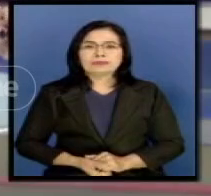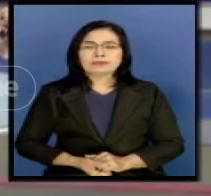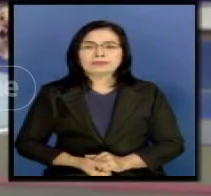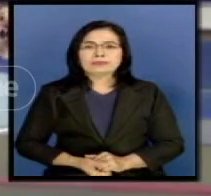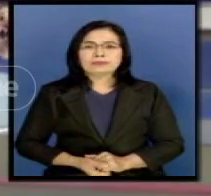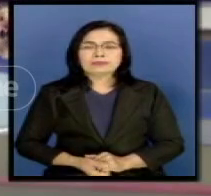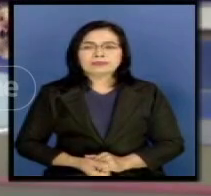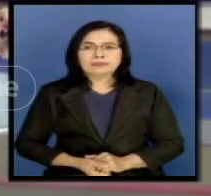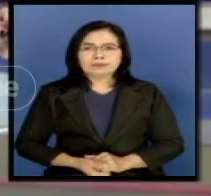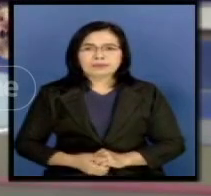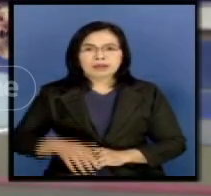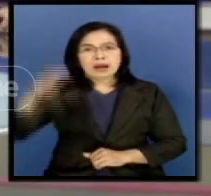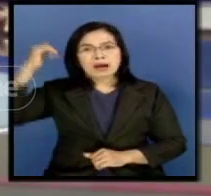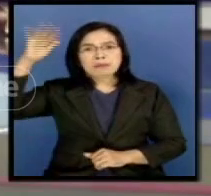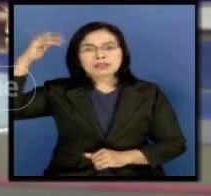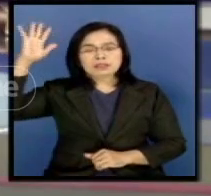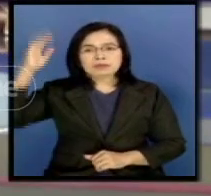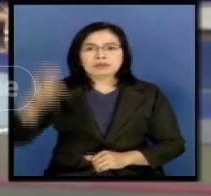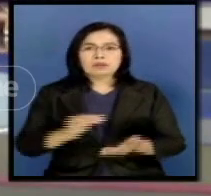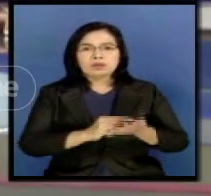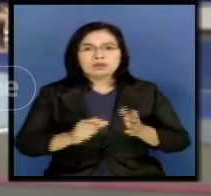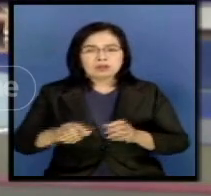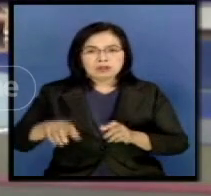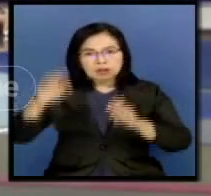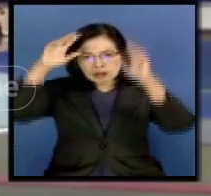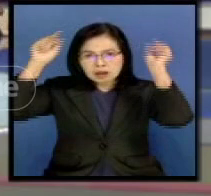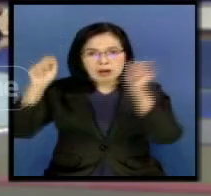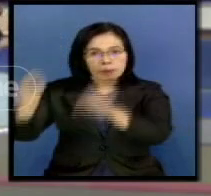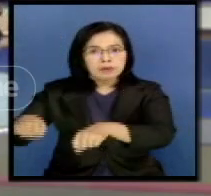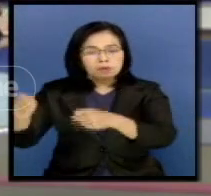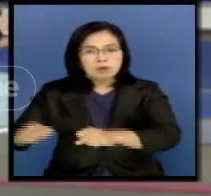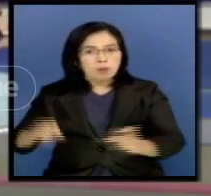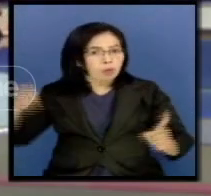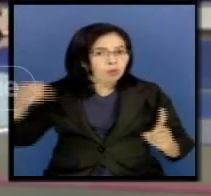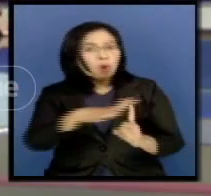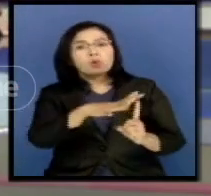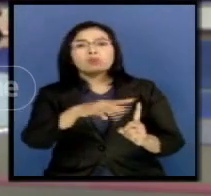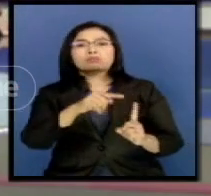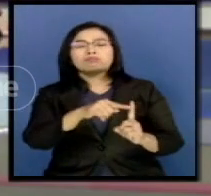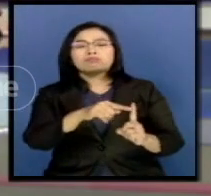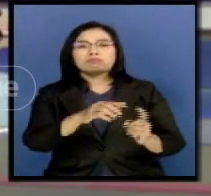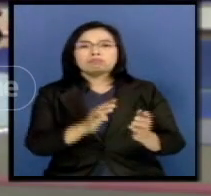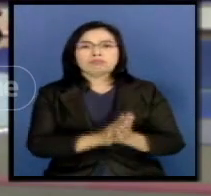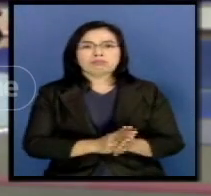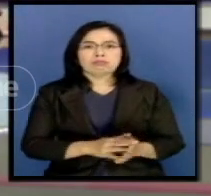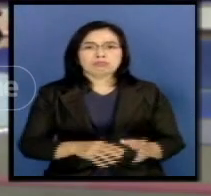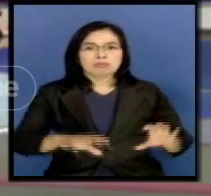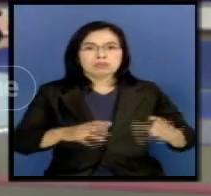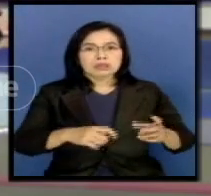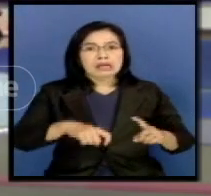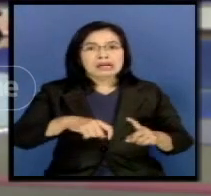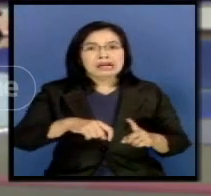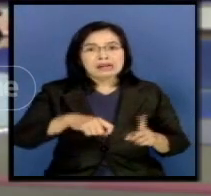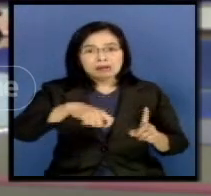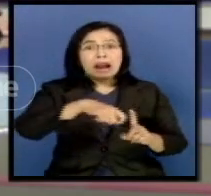pemirsa mahasiswa dari Fakultas Pertanian menjadi korban pengeroyokan sejumlah pemuda di dalam area kampus Universitas Muhammadiyah kota